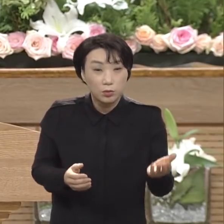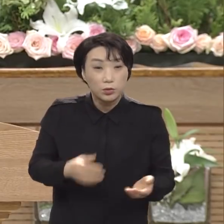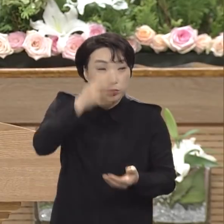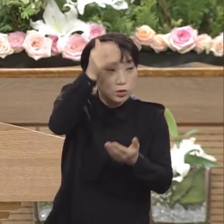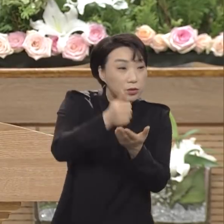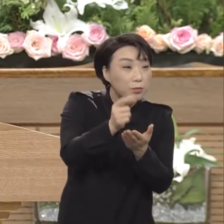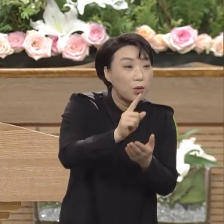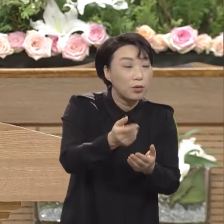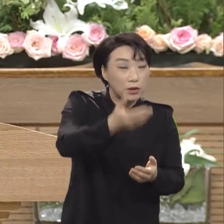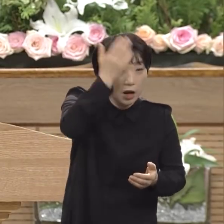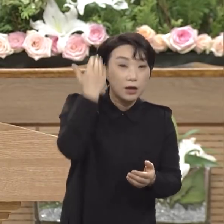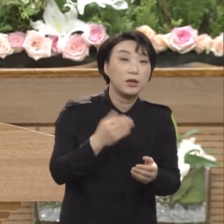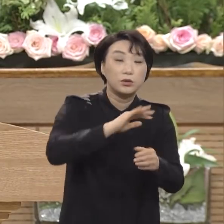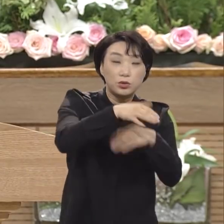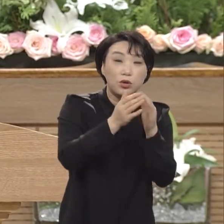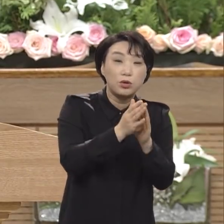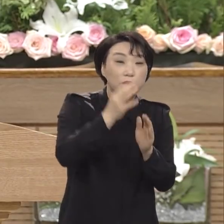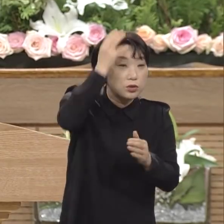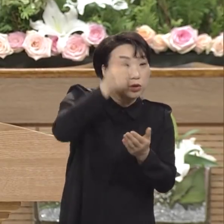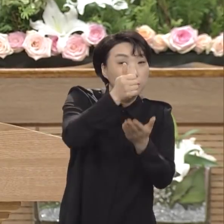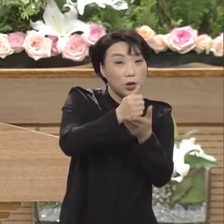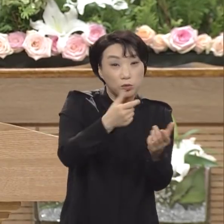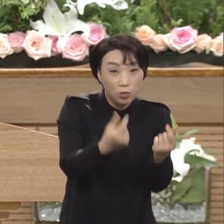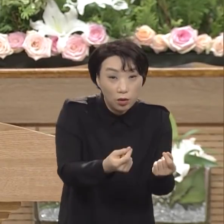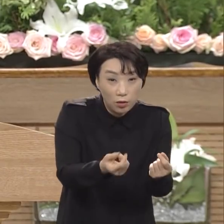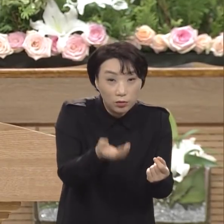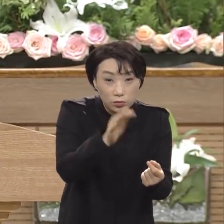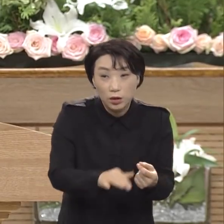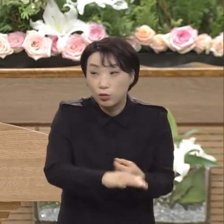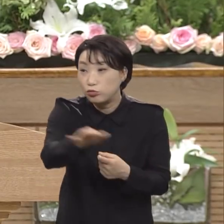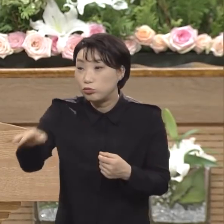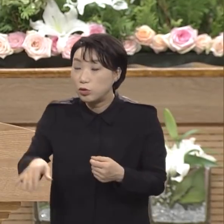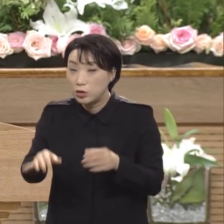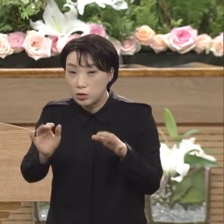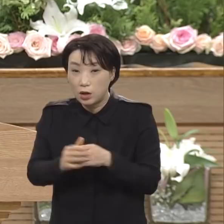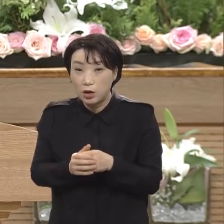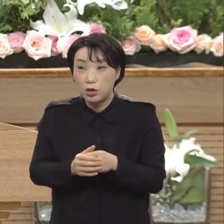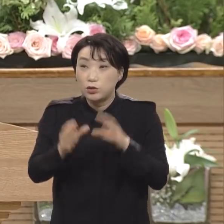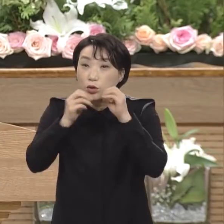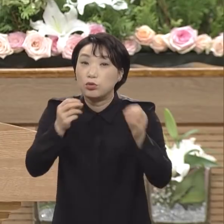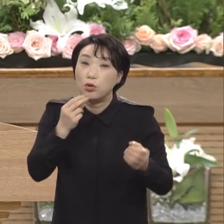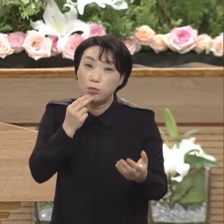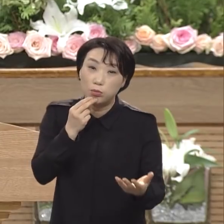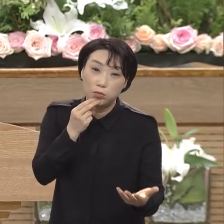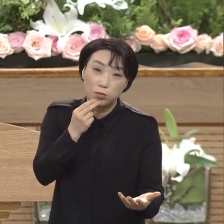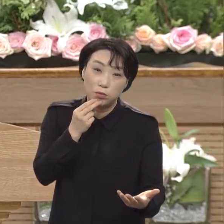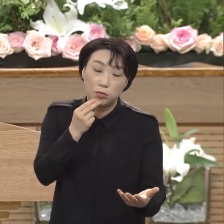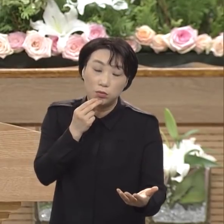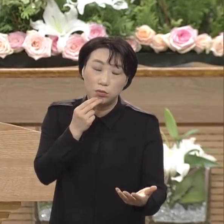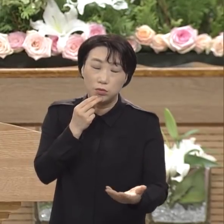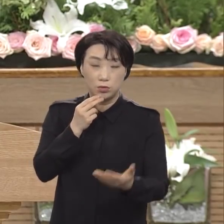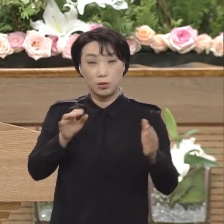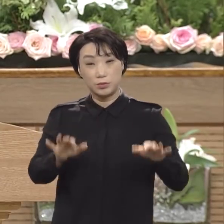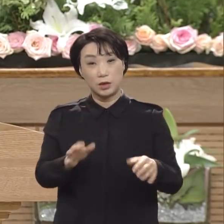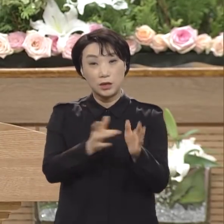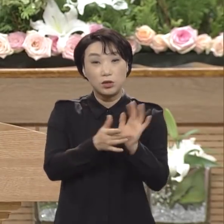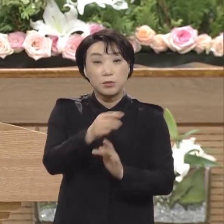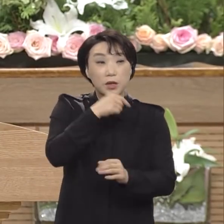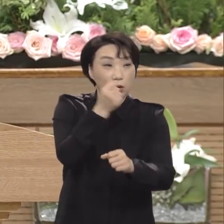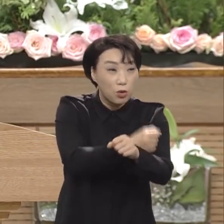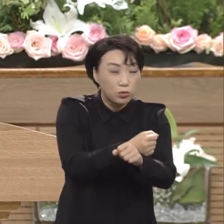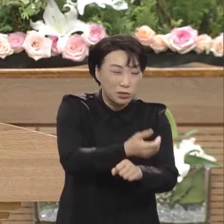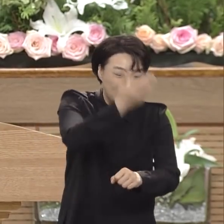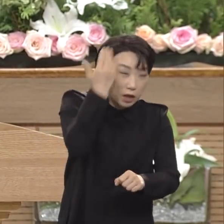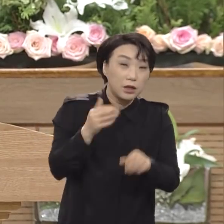성령도 옛날 성령님과 똑같은 성령님이신데 우리는 전도가 없어. 자, 예수 피의